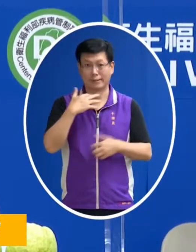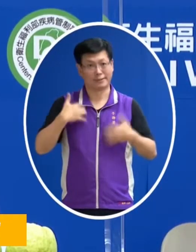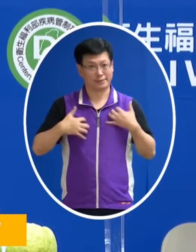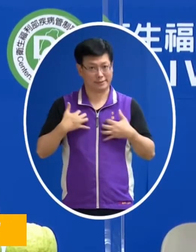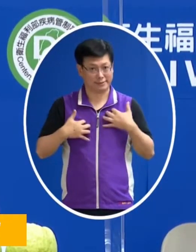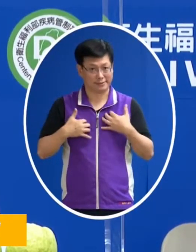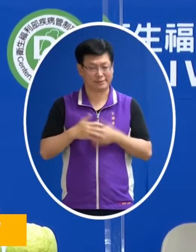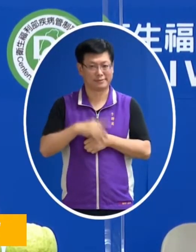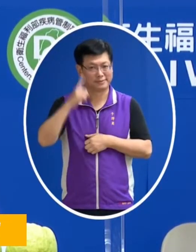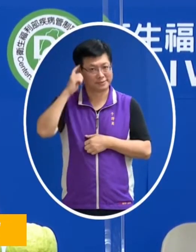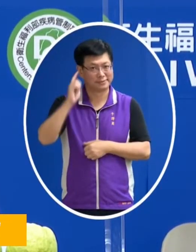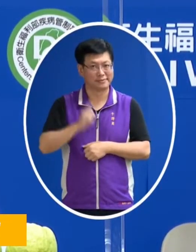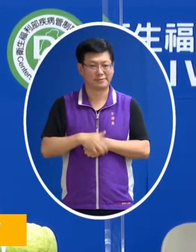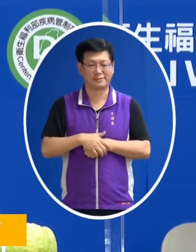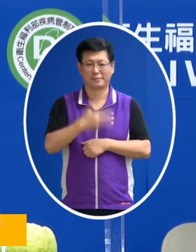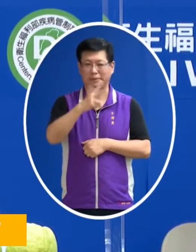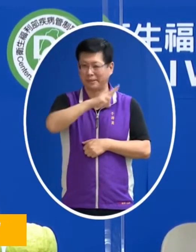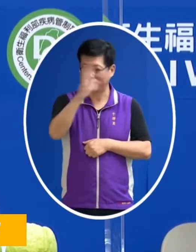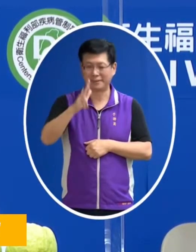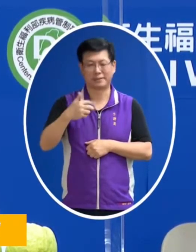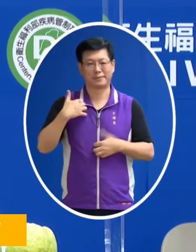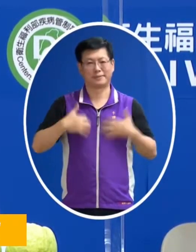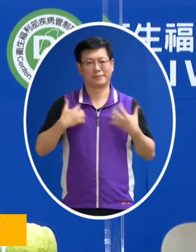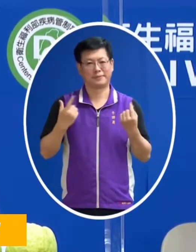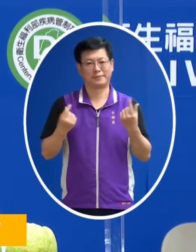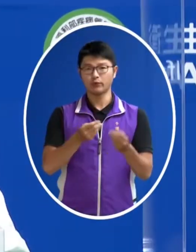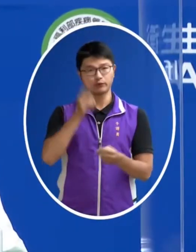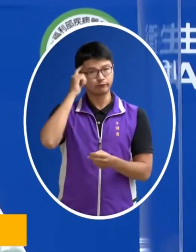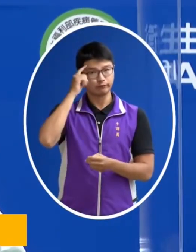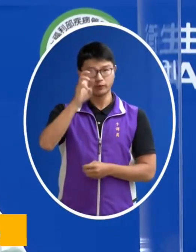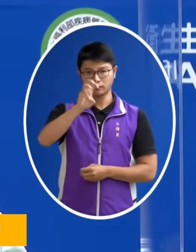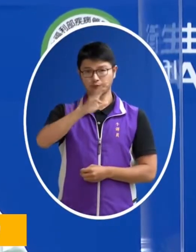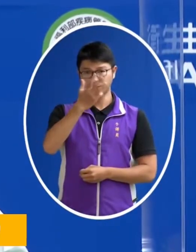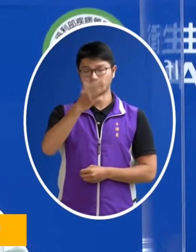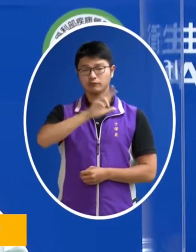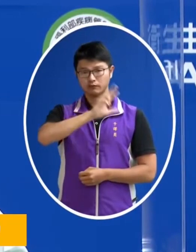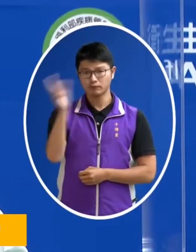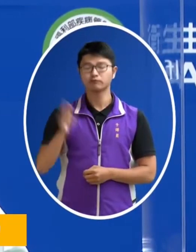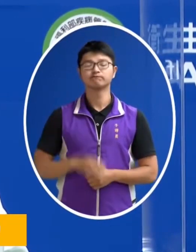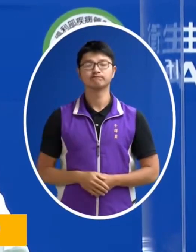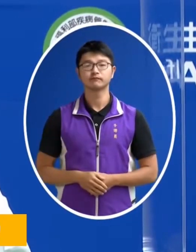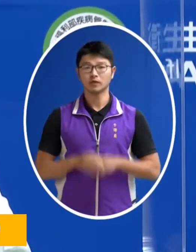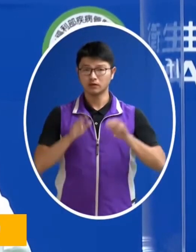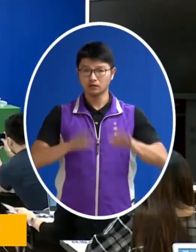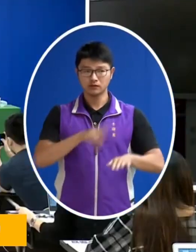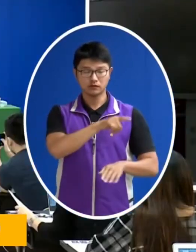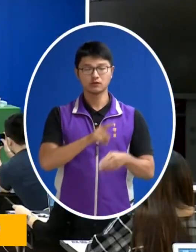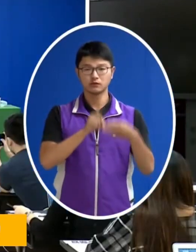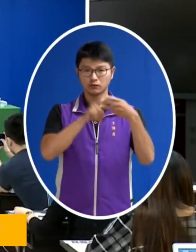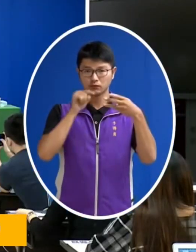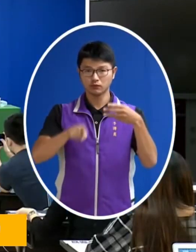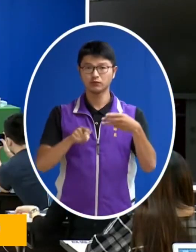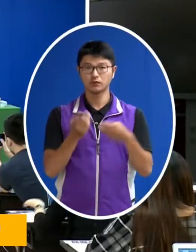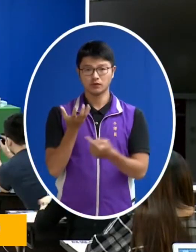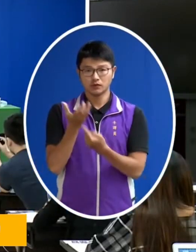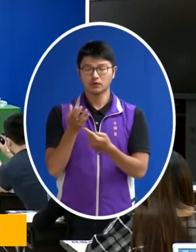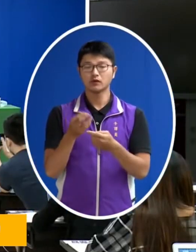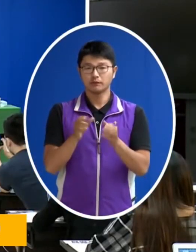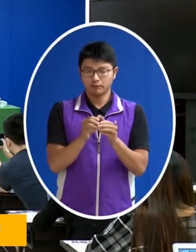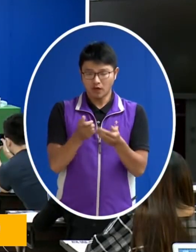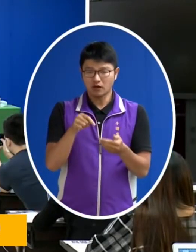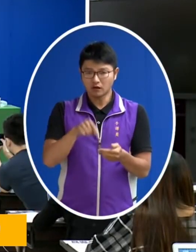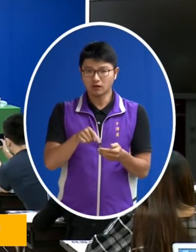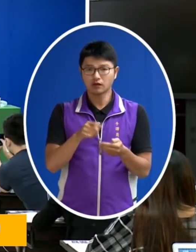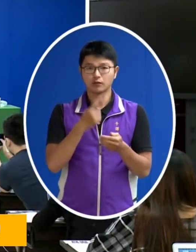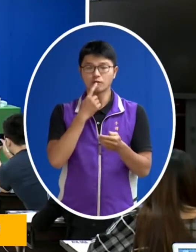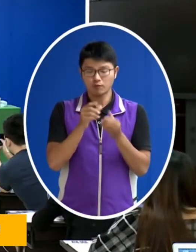八个乐我们这是8天来大家都很乐那看到前面愈合包那就代表会有很